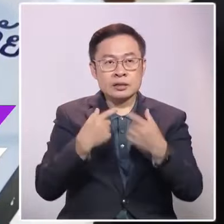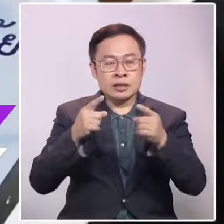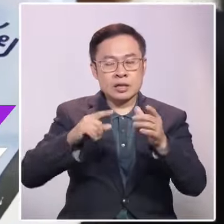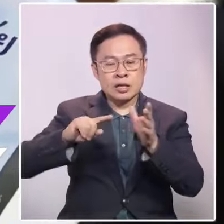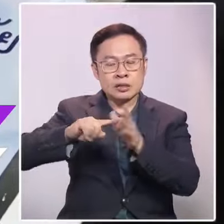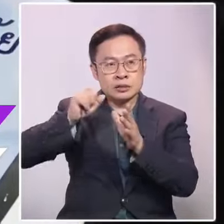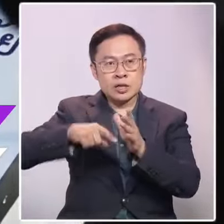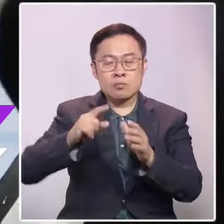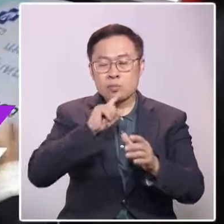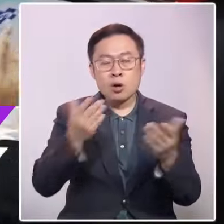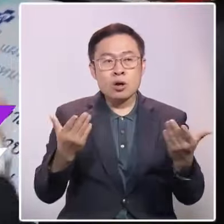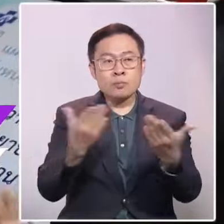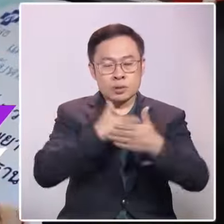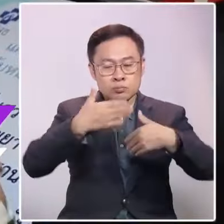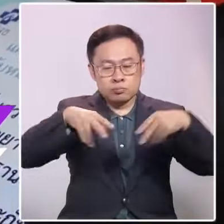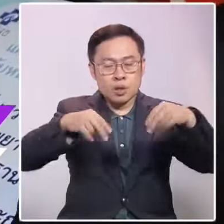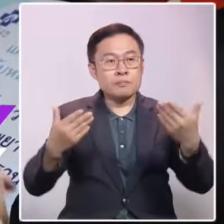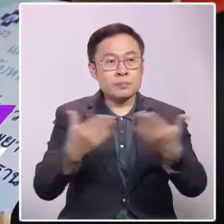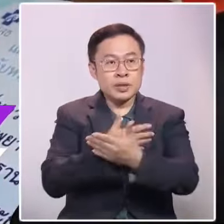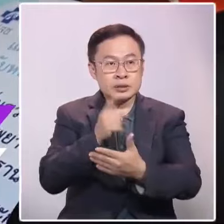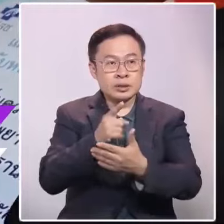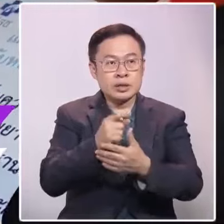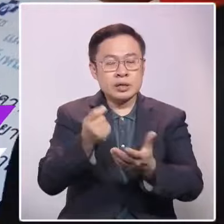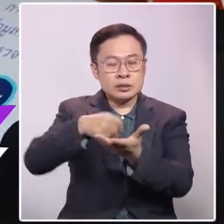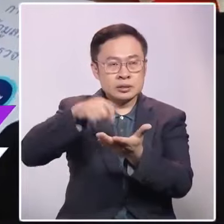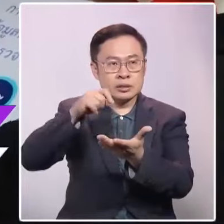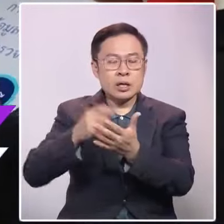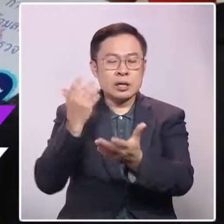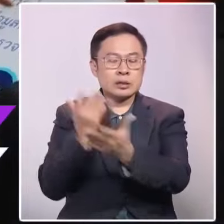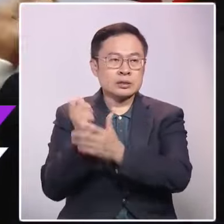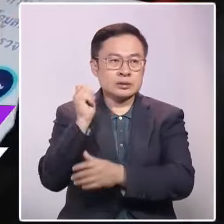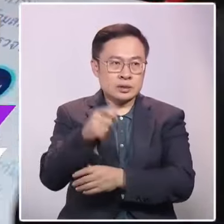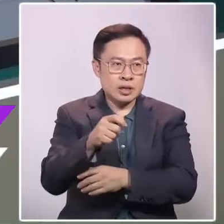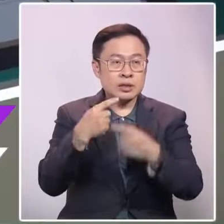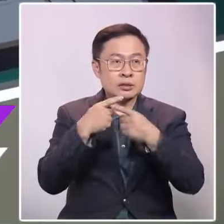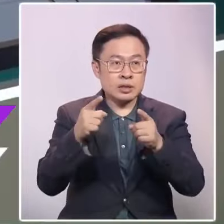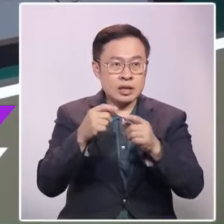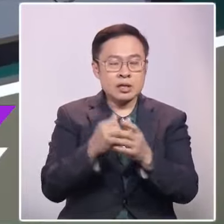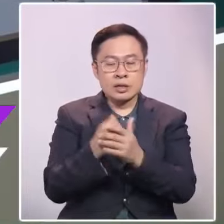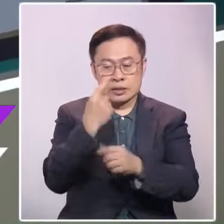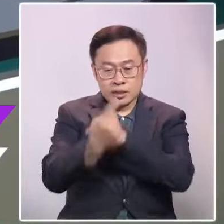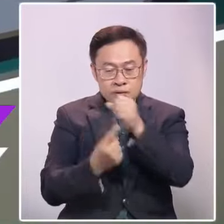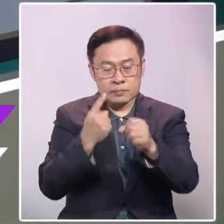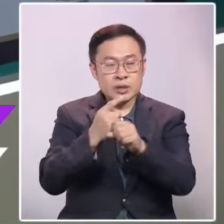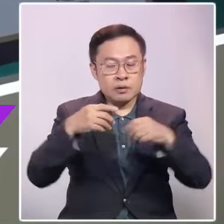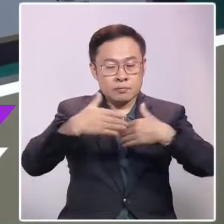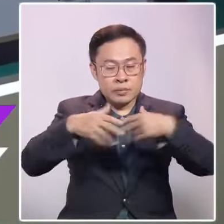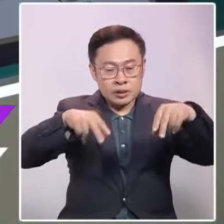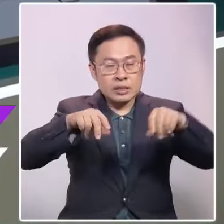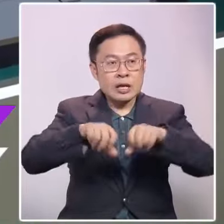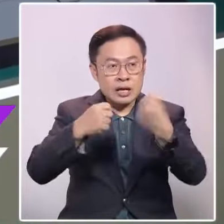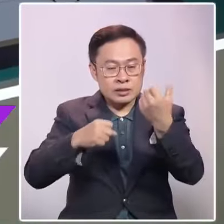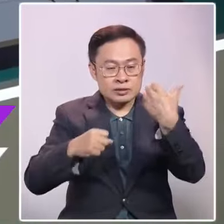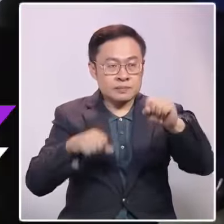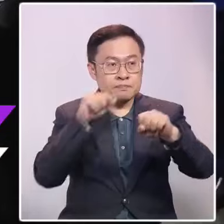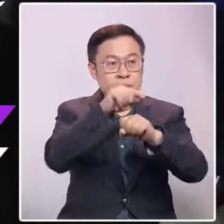บุว่าต้องการเปลี่ยนแบตเตอรี่ใหม่ทั้งหมดในสัญญาก็จะชดใช้ให้แต่ว่าหักค่าเสื่อมปีละ 10% สูงสุด